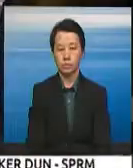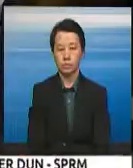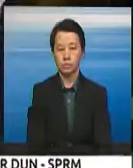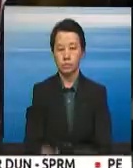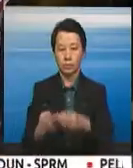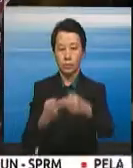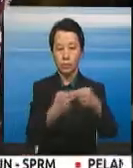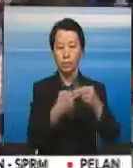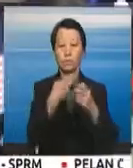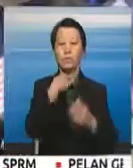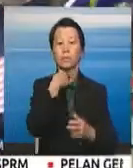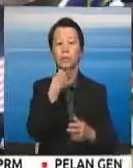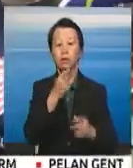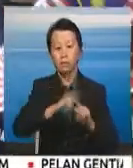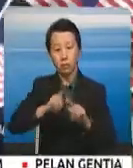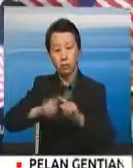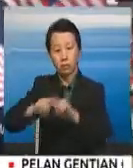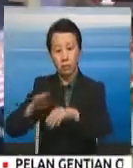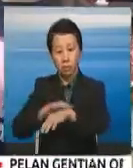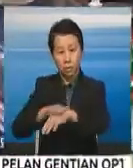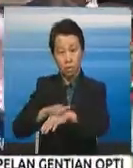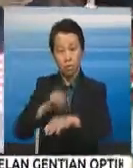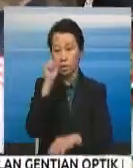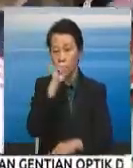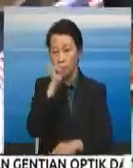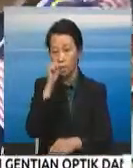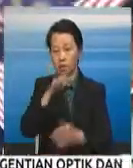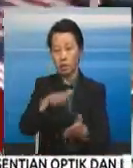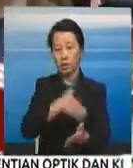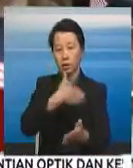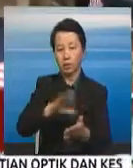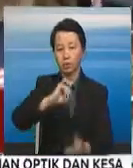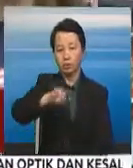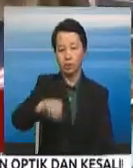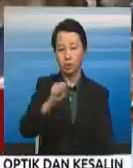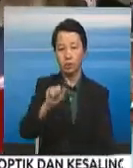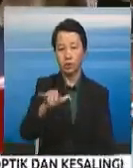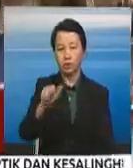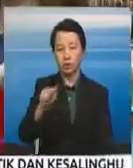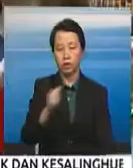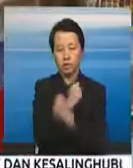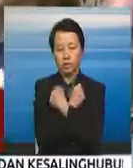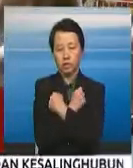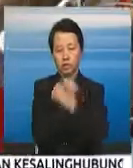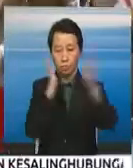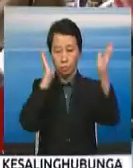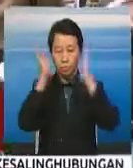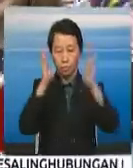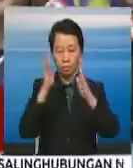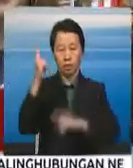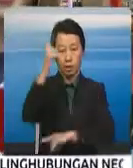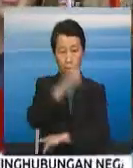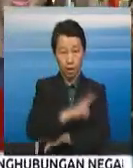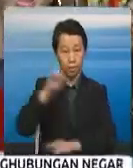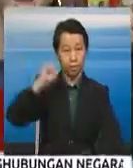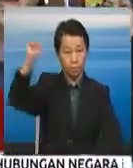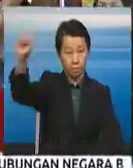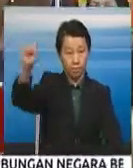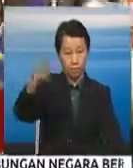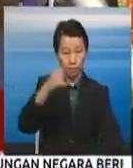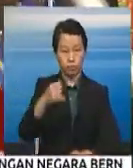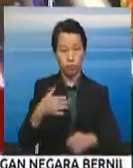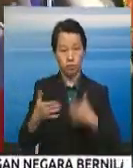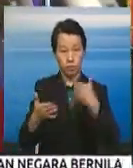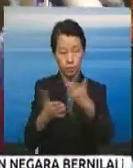Perpaduan vokal kepelbagaian kaum yang menyanyikan lagu Patriot Jaya Sayangi Malaysiaku bersempena Hari Kebangsaan Malaysia yang menjelang